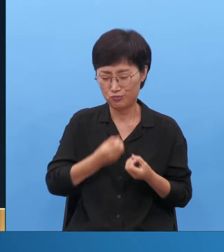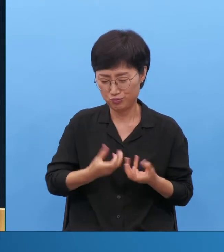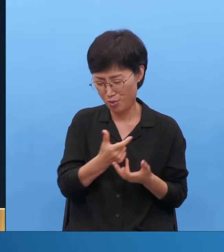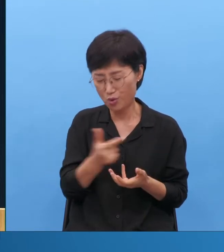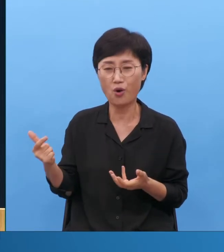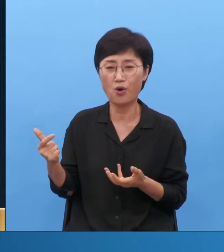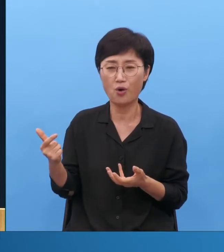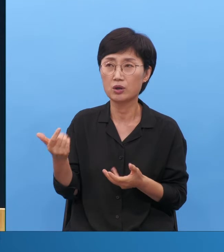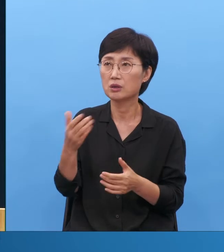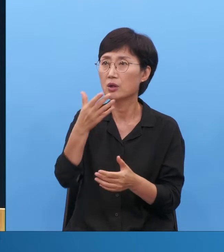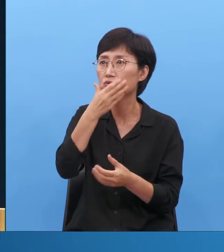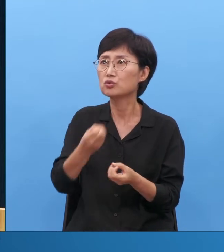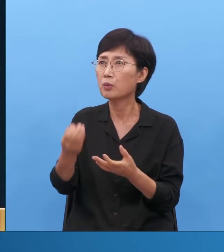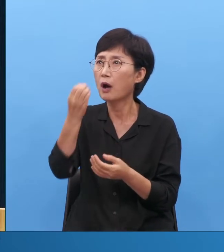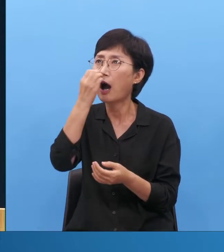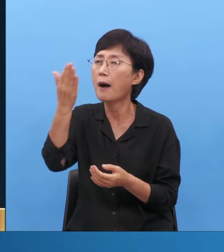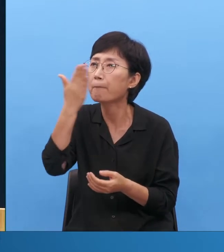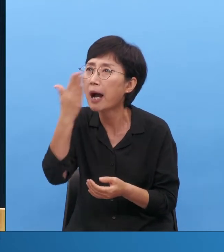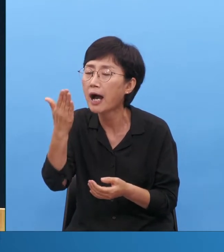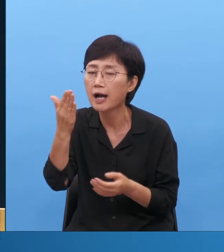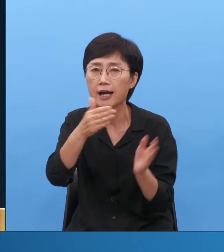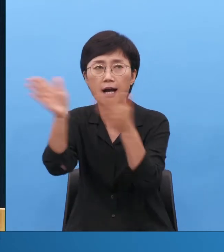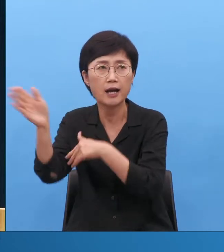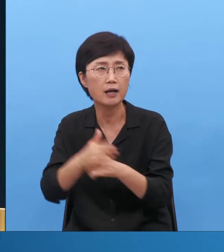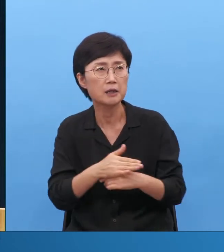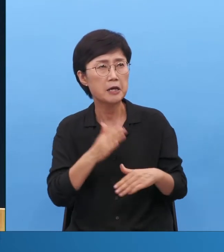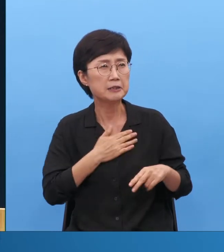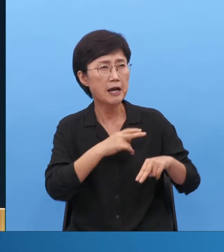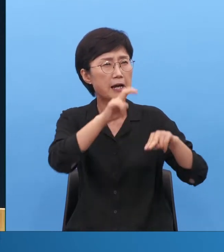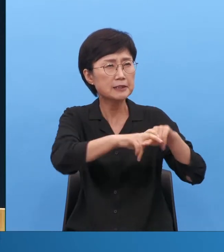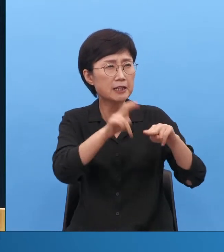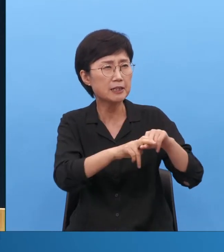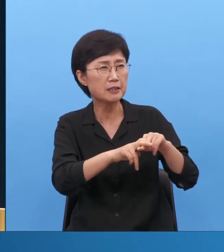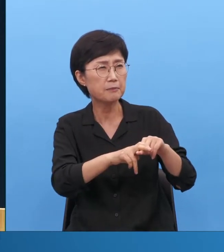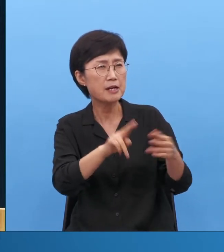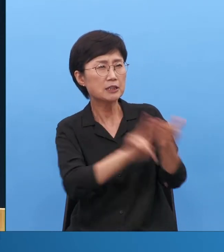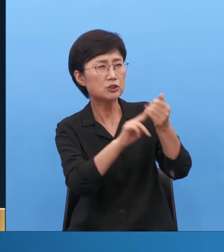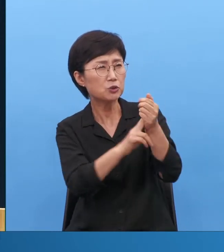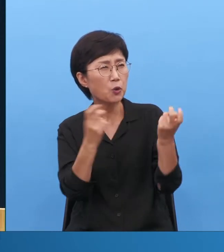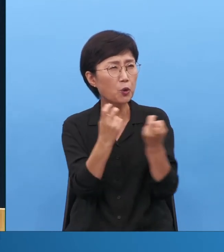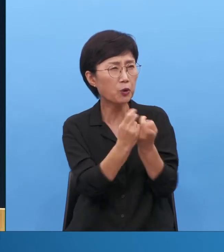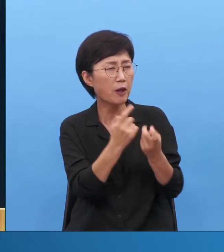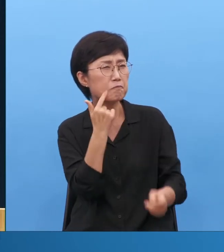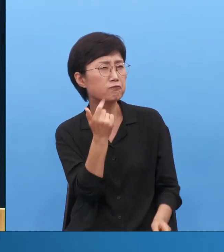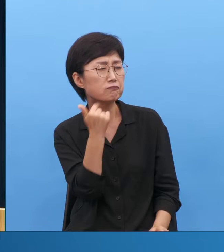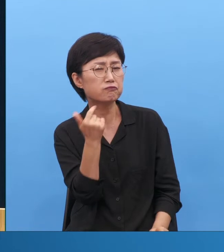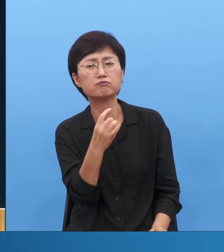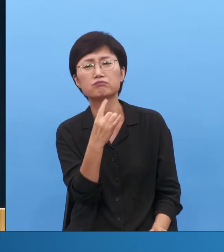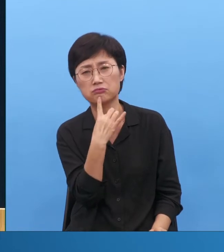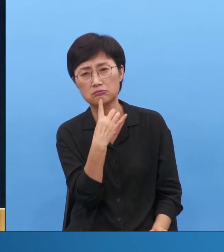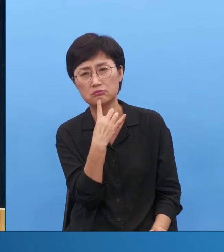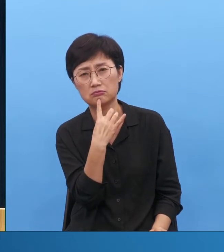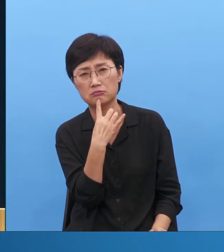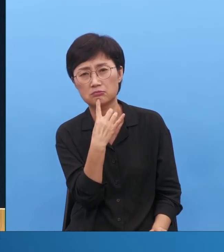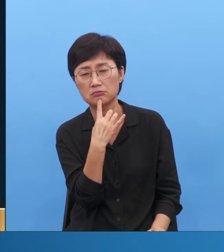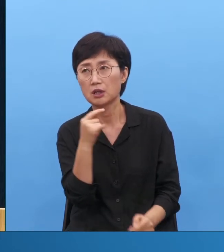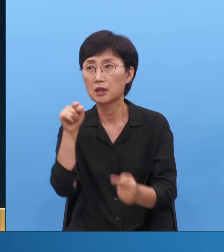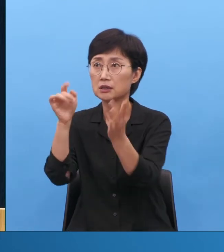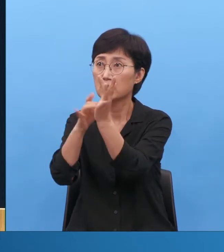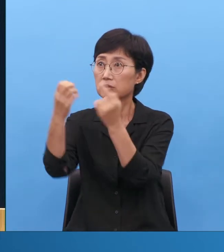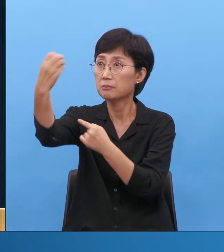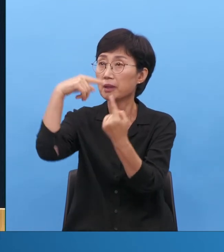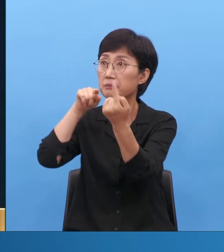of all these 니고데모는 blessings. 여기에 아무런 관심 없어요. And Nicodemus was not interested in this in the least. 그냥 돌아간 겁니다. So he just returned on his